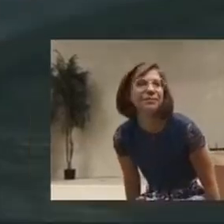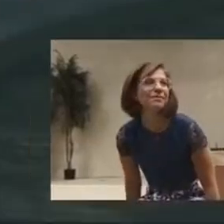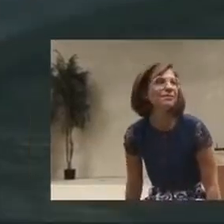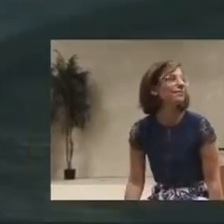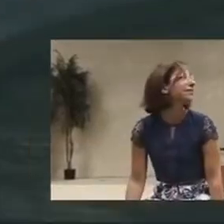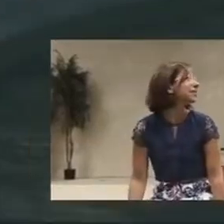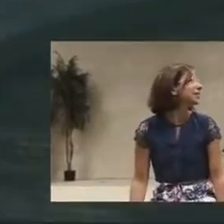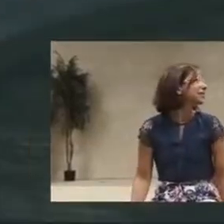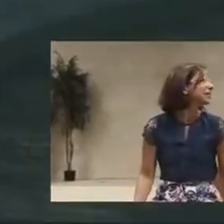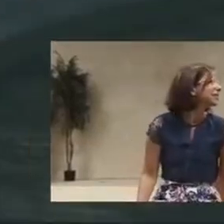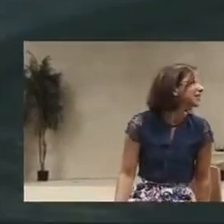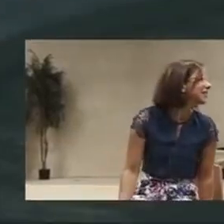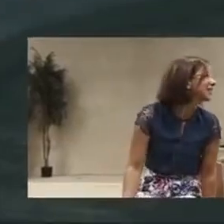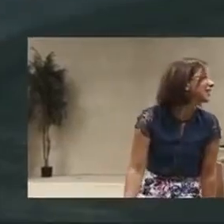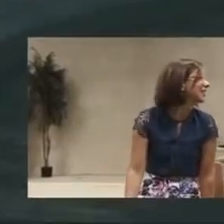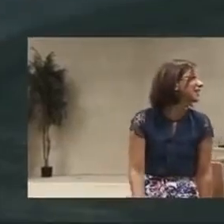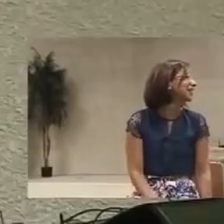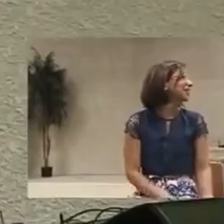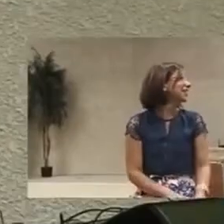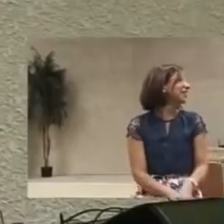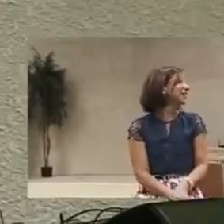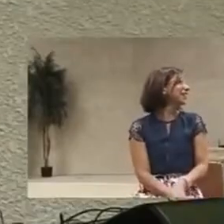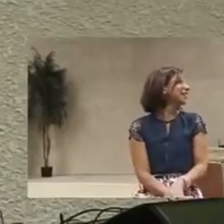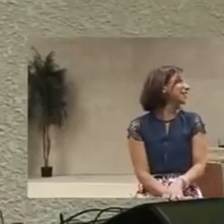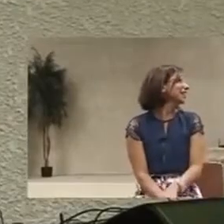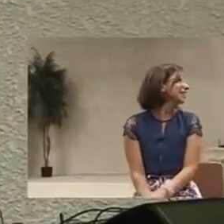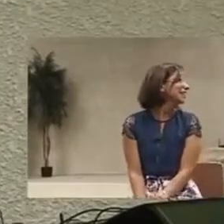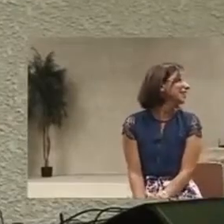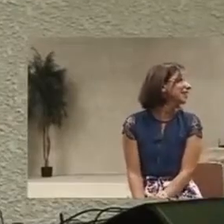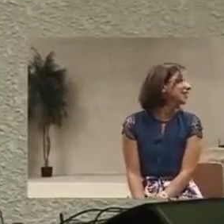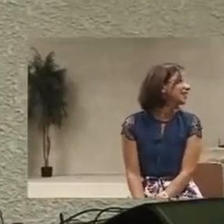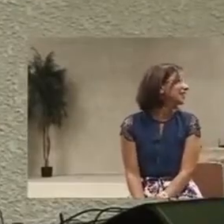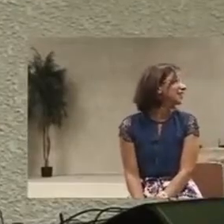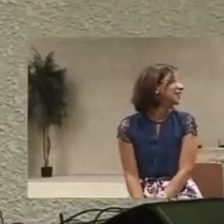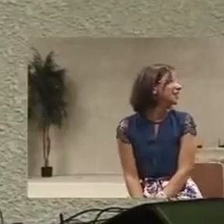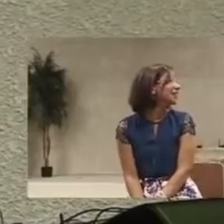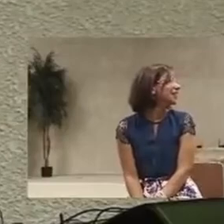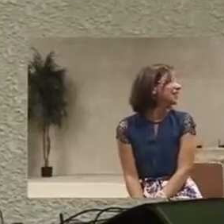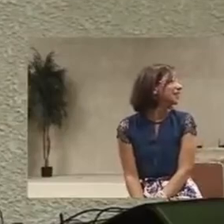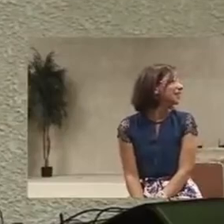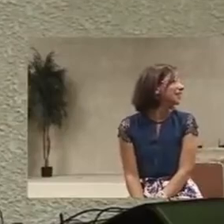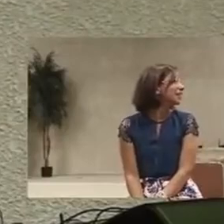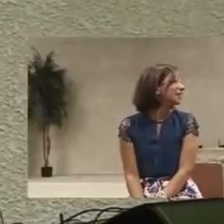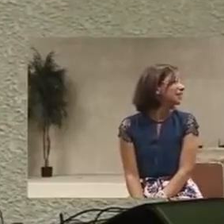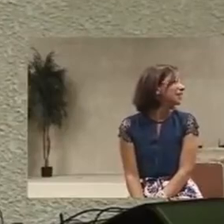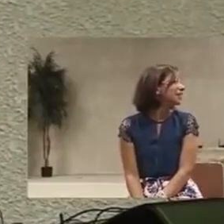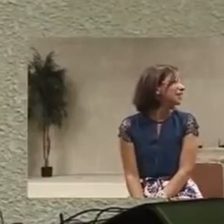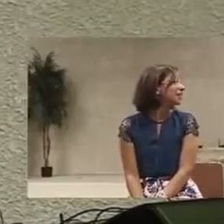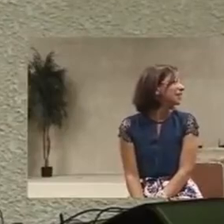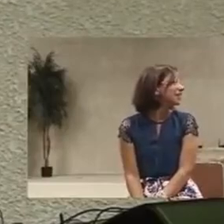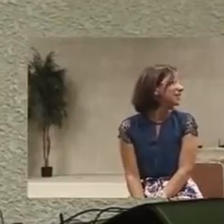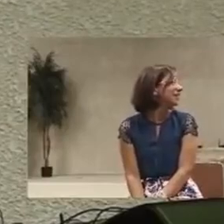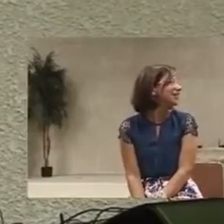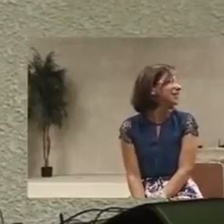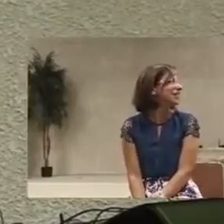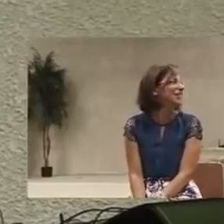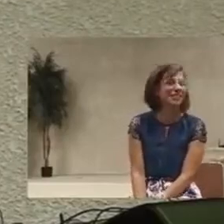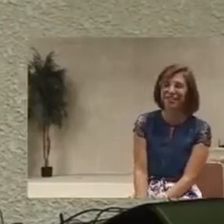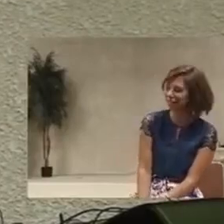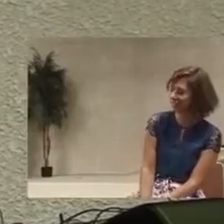Amen. Cheveria. Ah non, c'est pas Cheveria. C'est sa petite sœur. Ça pousse tellement.